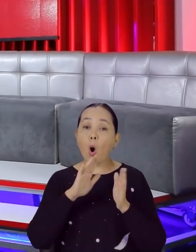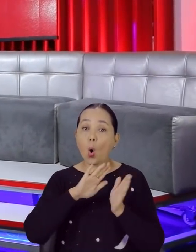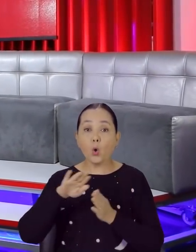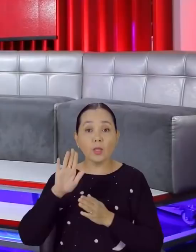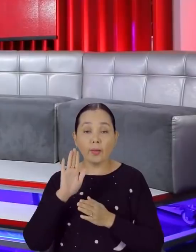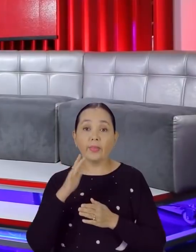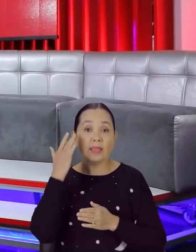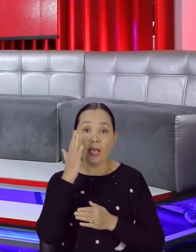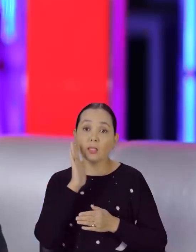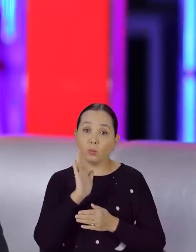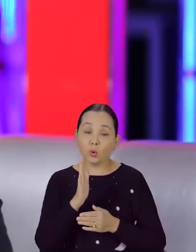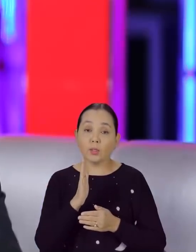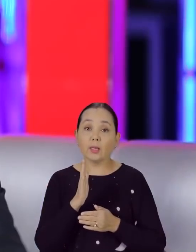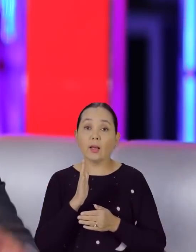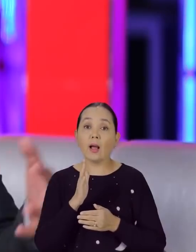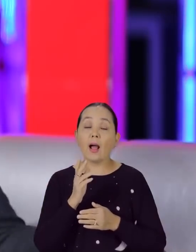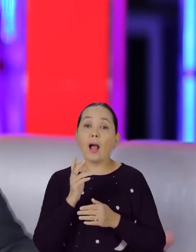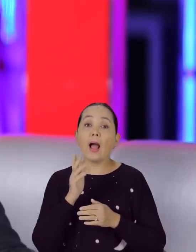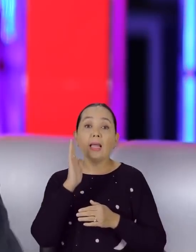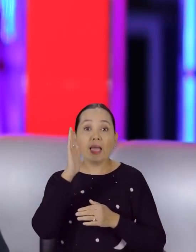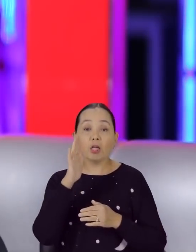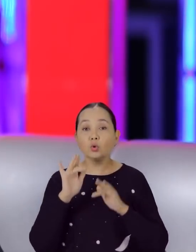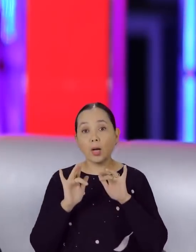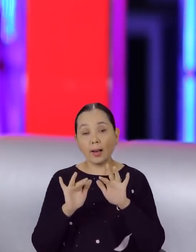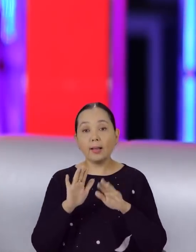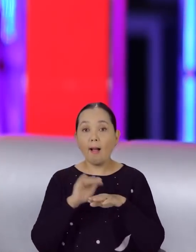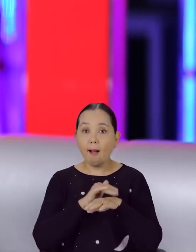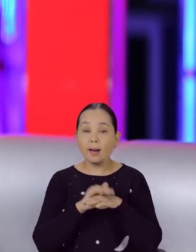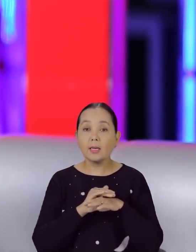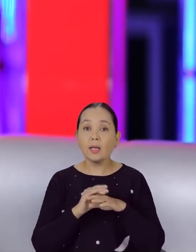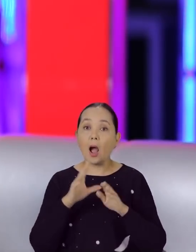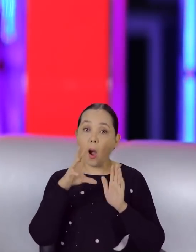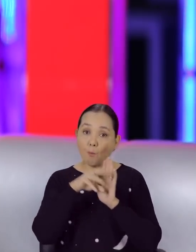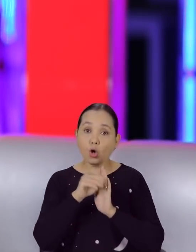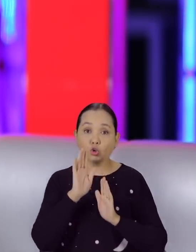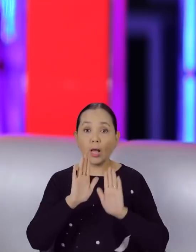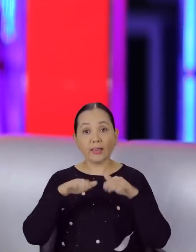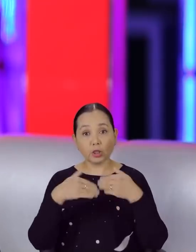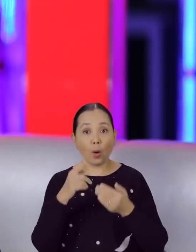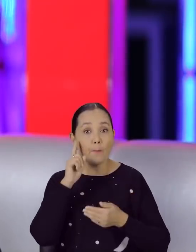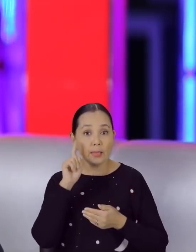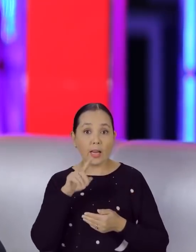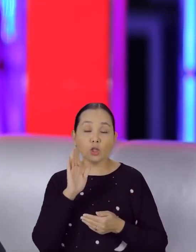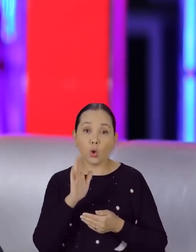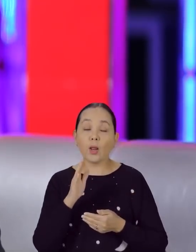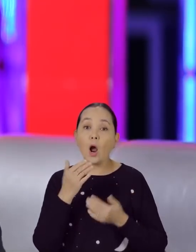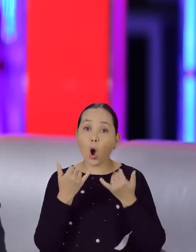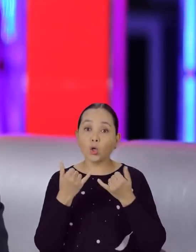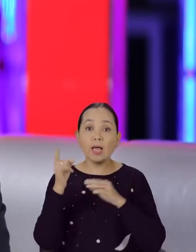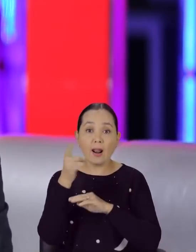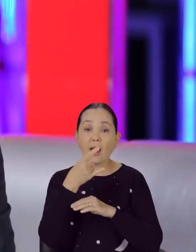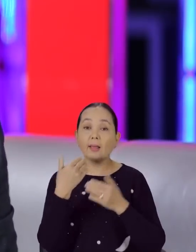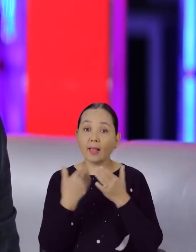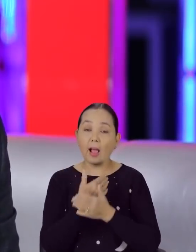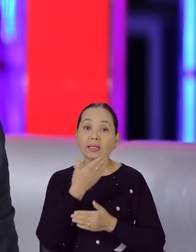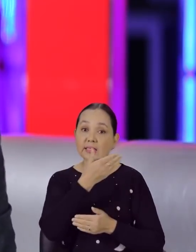qolgan bo'lsa, niyat qilgan bo'lsangiz, kelgusida qilinadigan xayriyalarga bosh qo'shish tashabbusini bildirayotgan bo'lsangiz, hozirgi lavhani